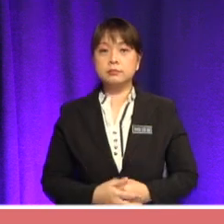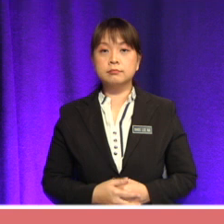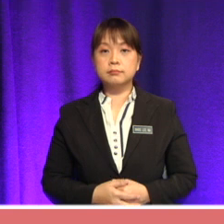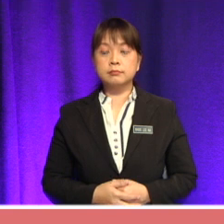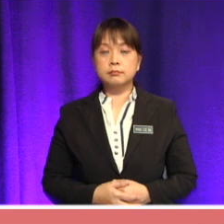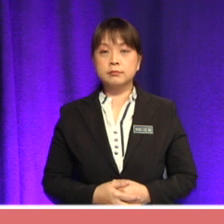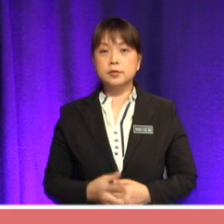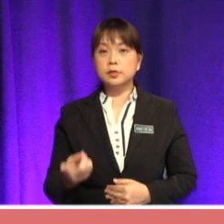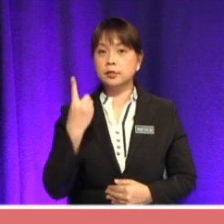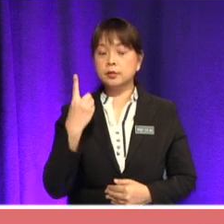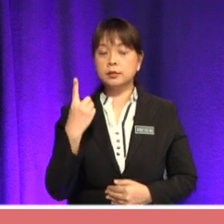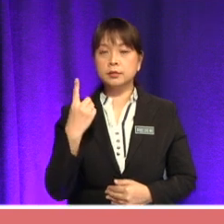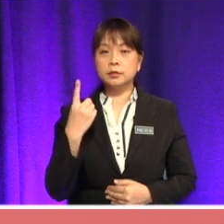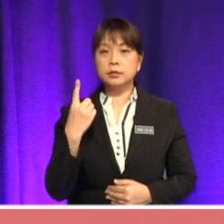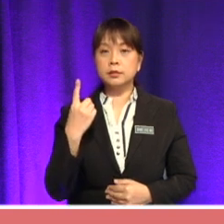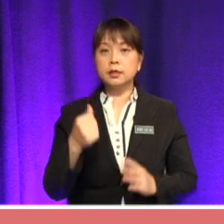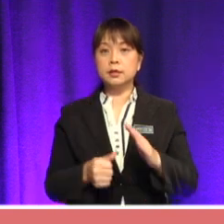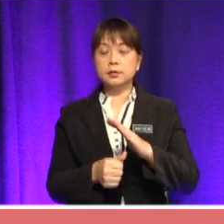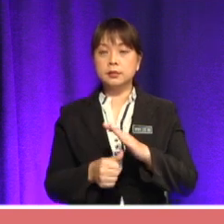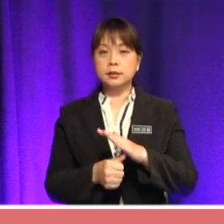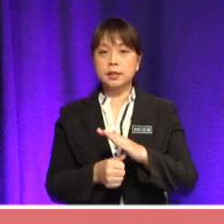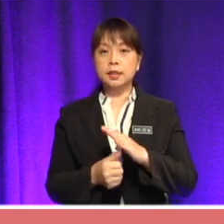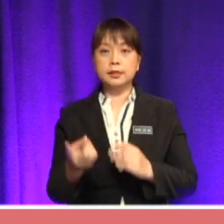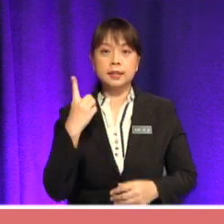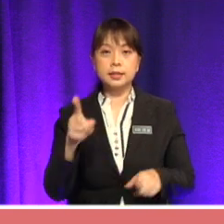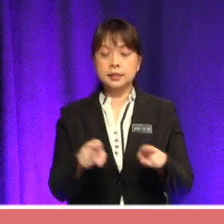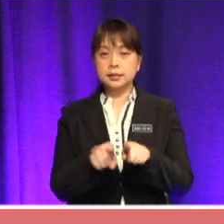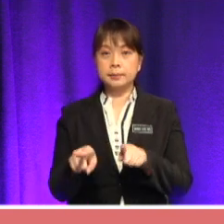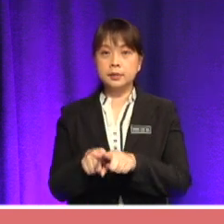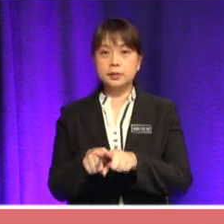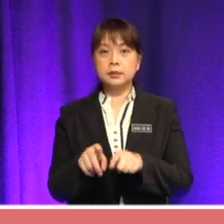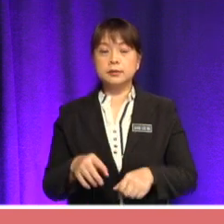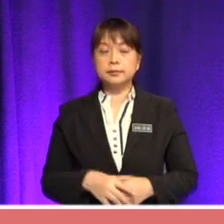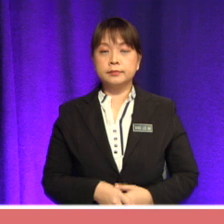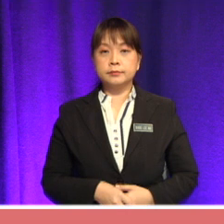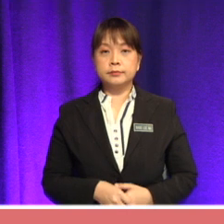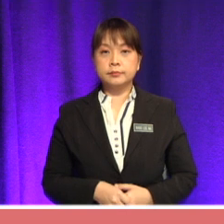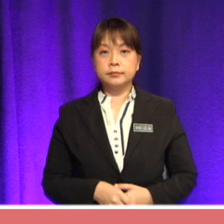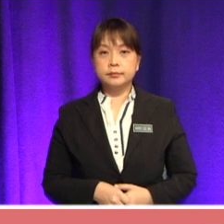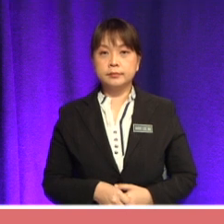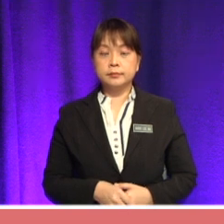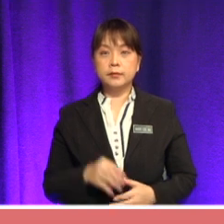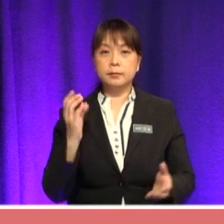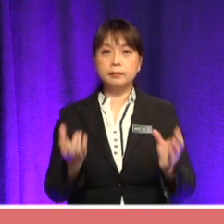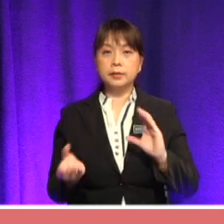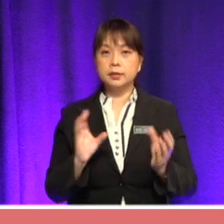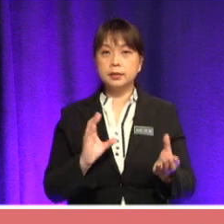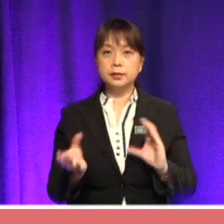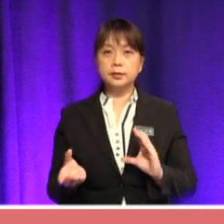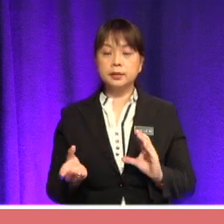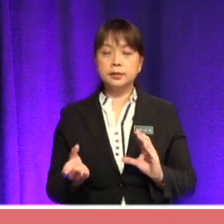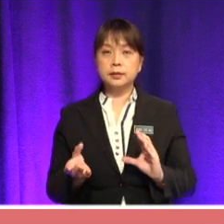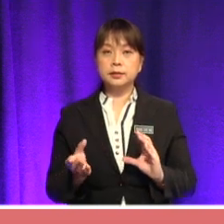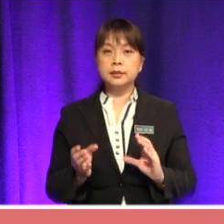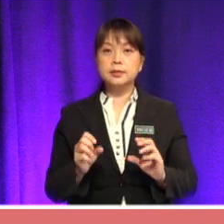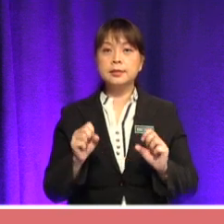oh kata dia yang sama yang dikenakan Oke jadi soal lanjut bandingkan ketika konsisten hidrolik P dan Q dari